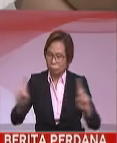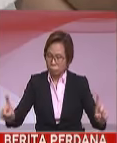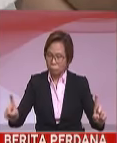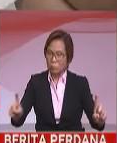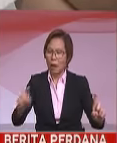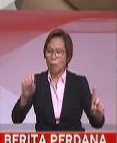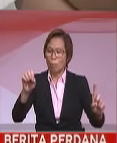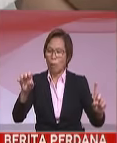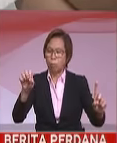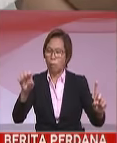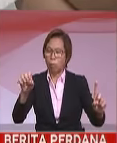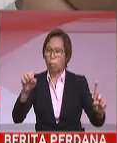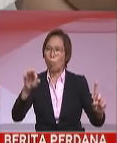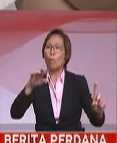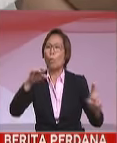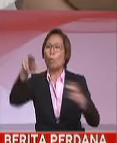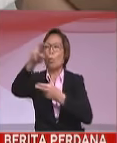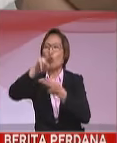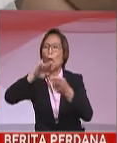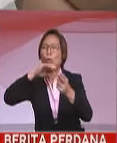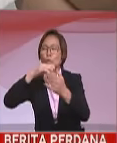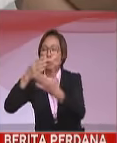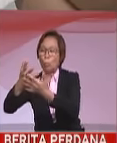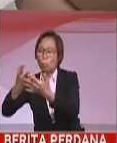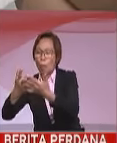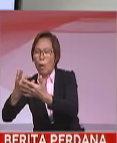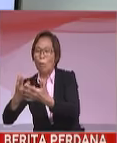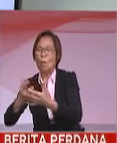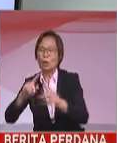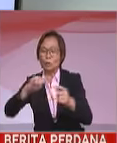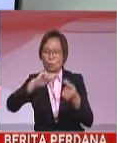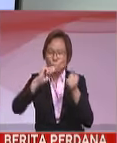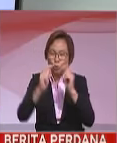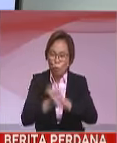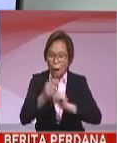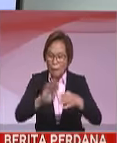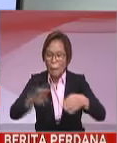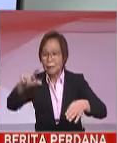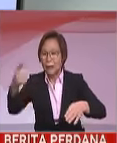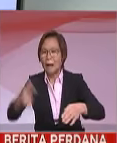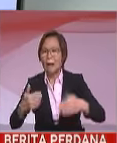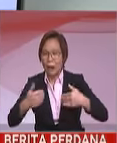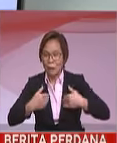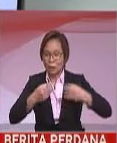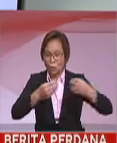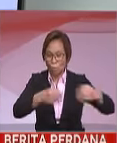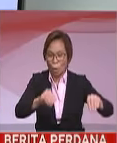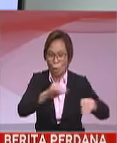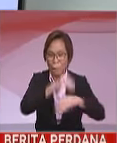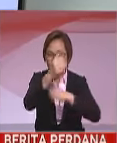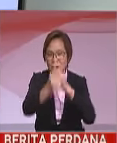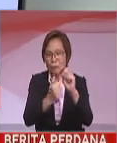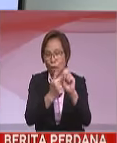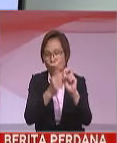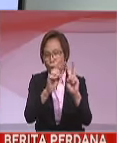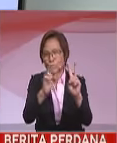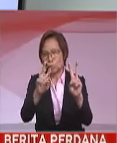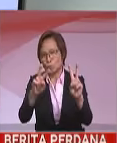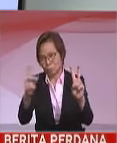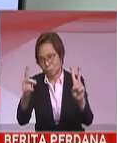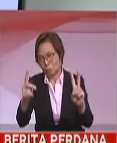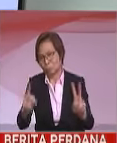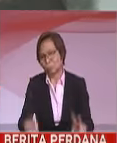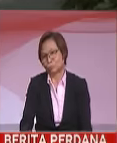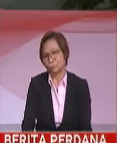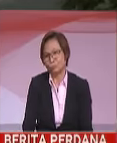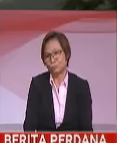dan mampu menapis udara kotor, ia juga boleh menterjemah bahasa asing. Ia dijangka berada di pasaran pada tahun depan.